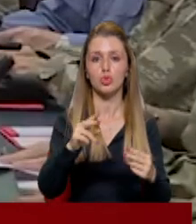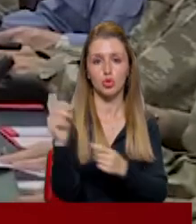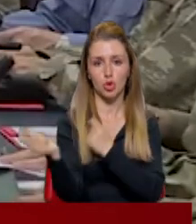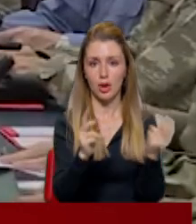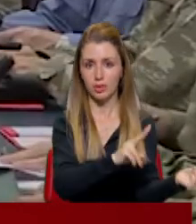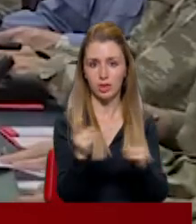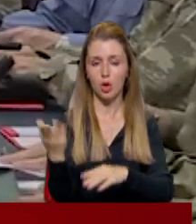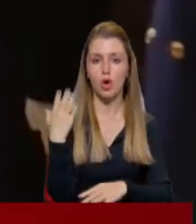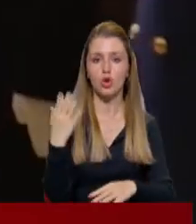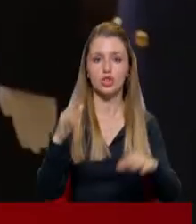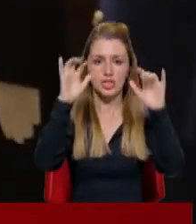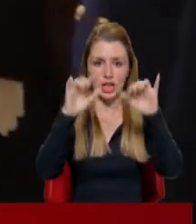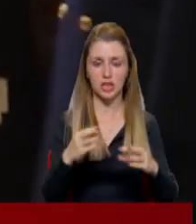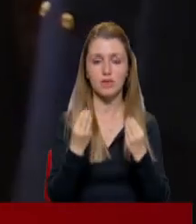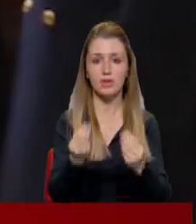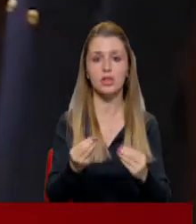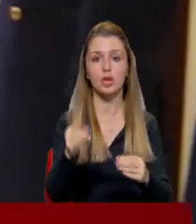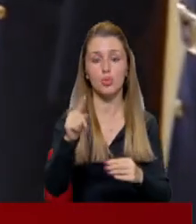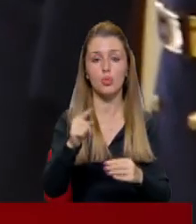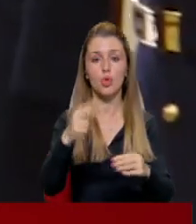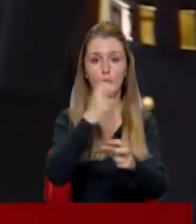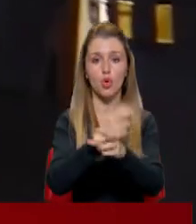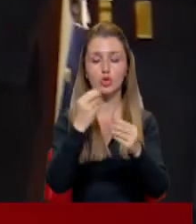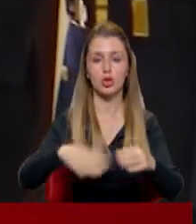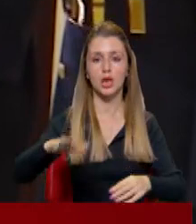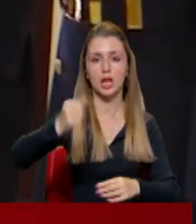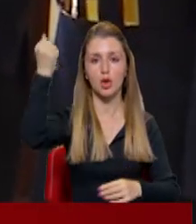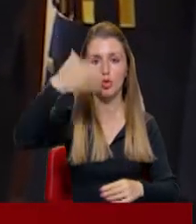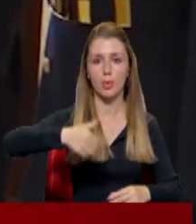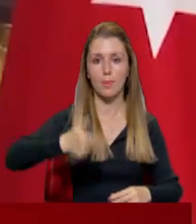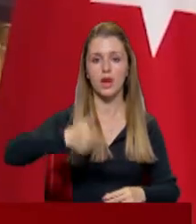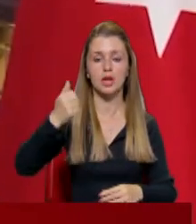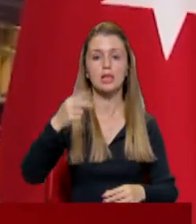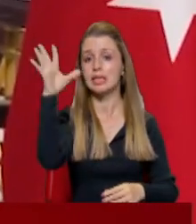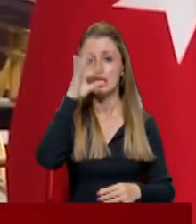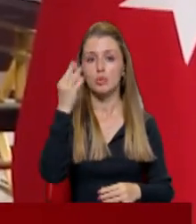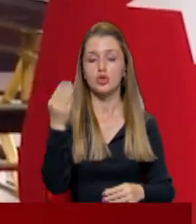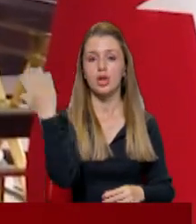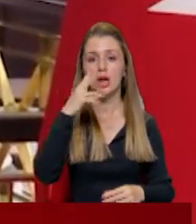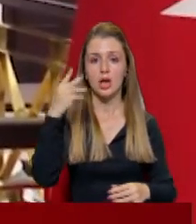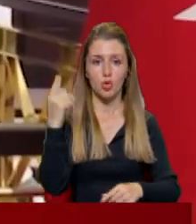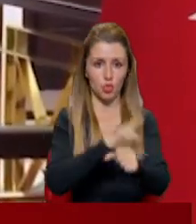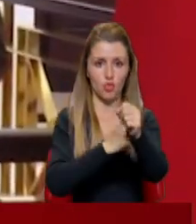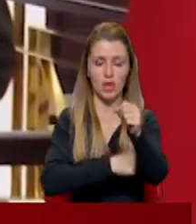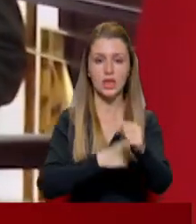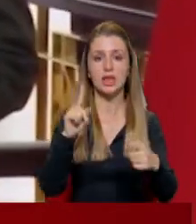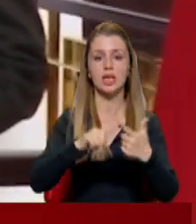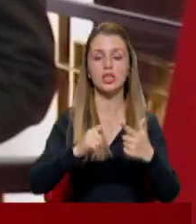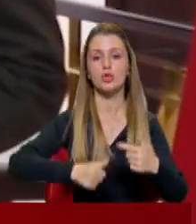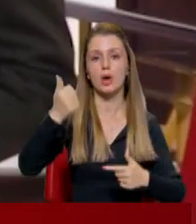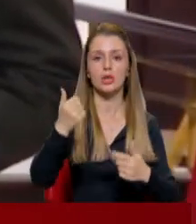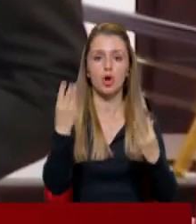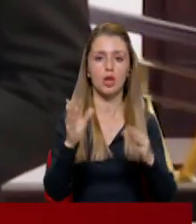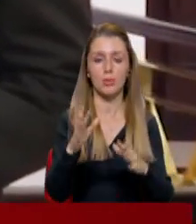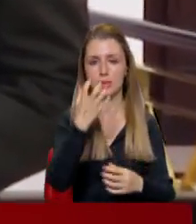emeklilik dilekçesini verecek şura'ya kadar boş kalan Genelkurmay Başkanlığı koltuğuna Kara Kuvvetleri Komutanı ya da Genelkurmay 2 başkanının